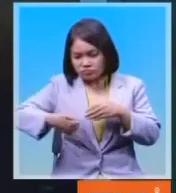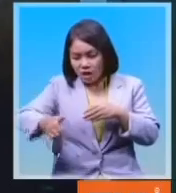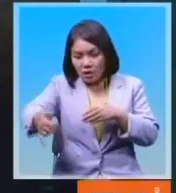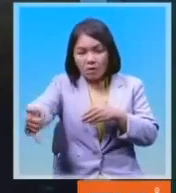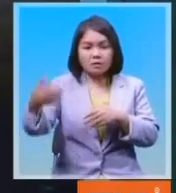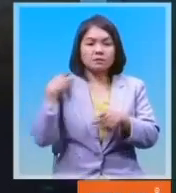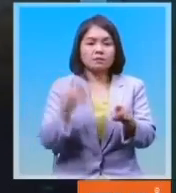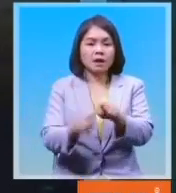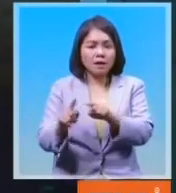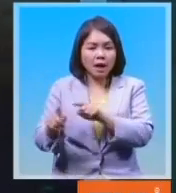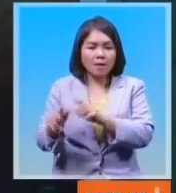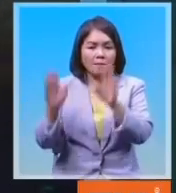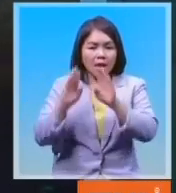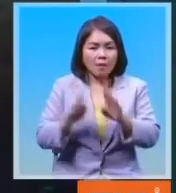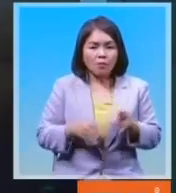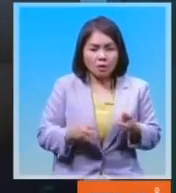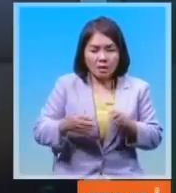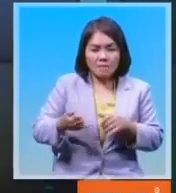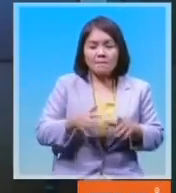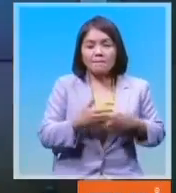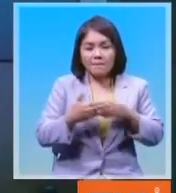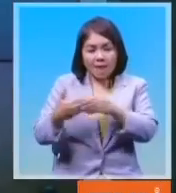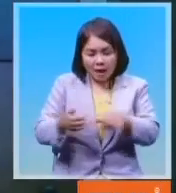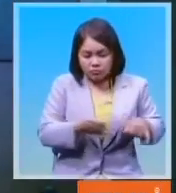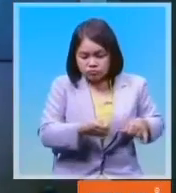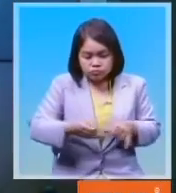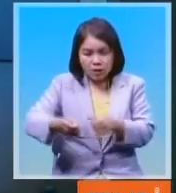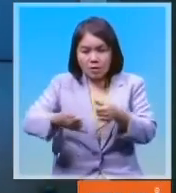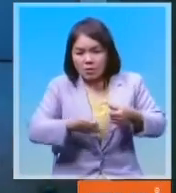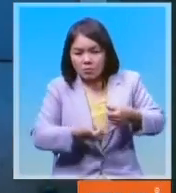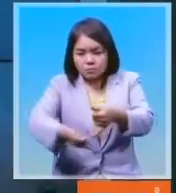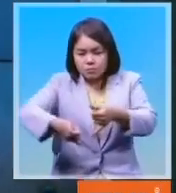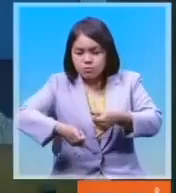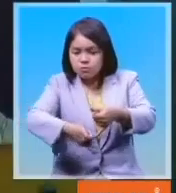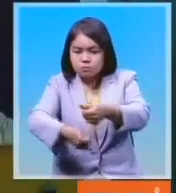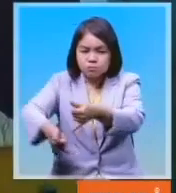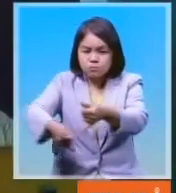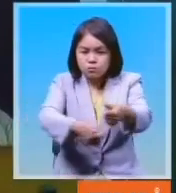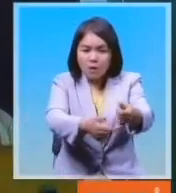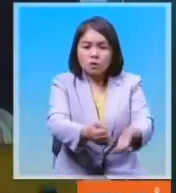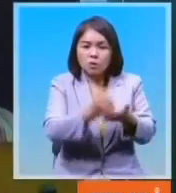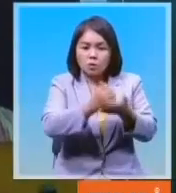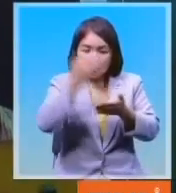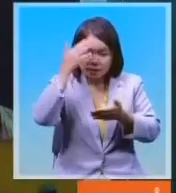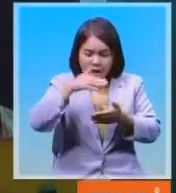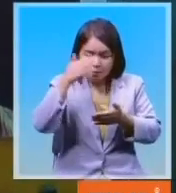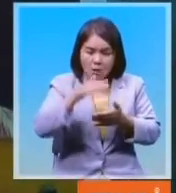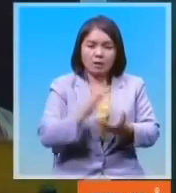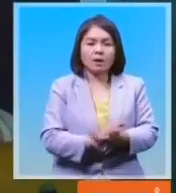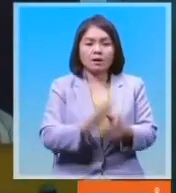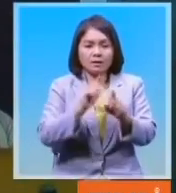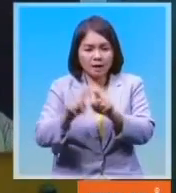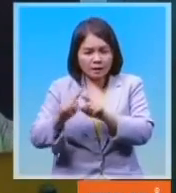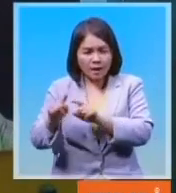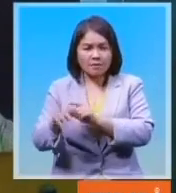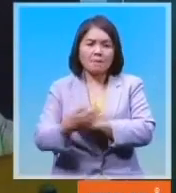งแค่นำแต่การเดินทางด้วยการเดินเท้าไปในที่ต่างๆเพื่อให้ผู้พิการทางสายตาปลอดภัยเท่านั้นแต่บ